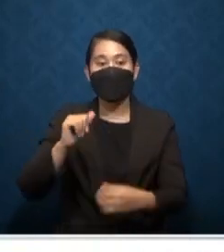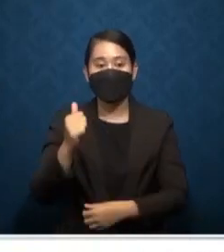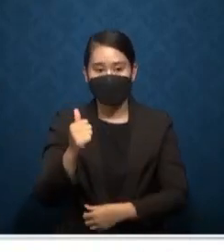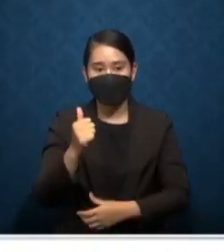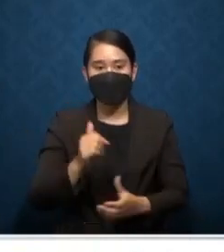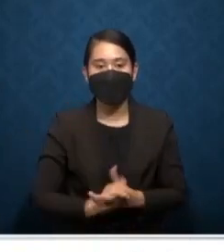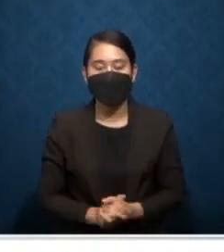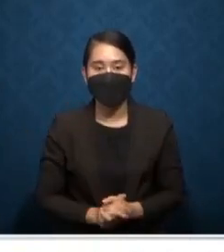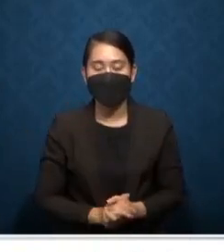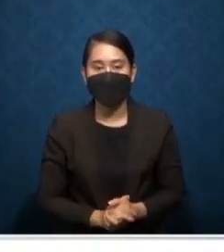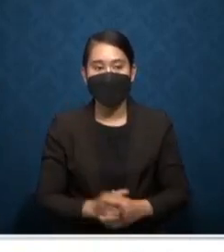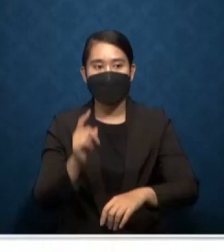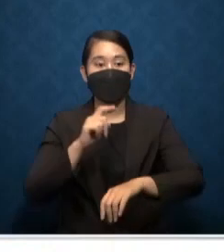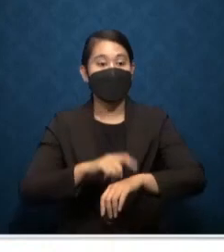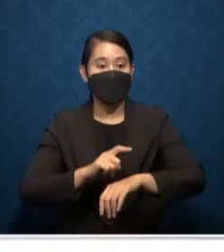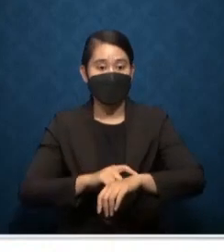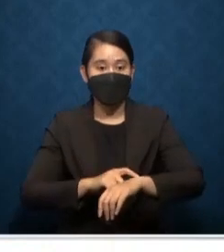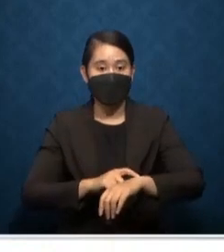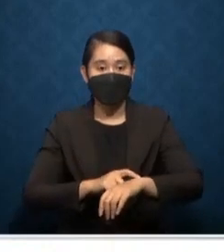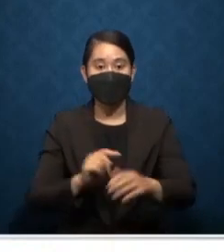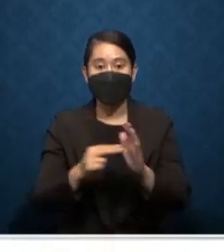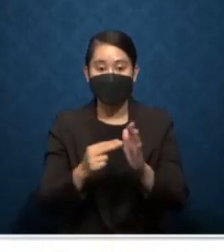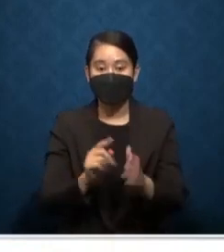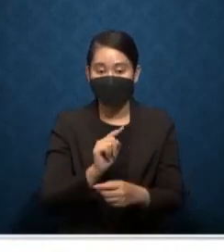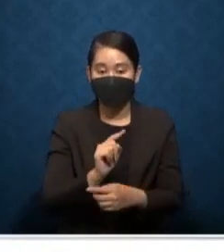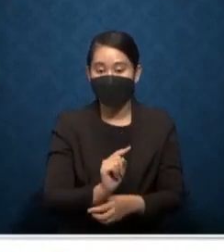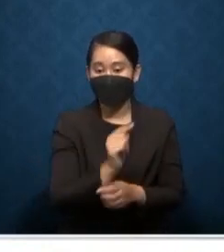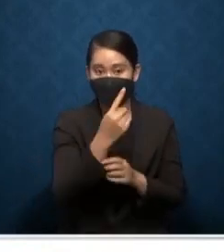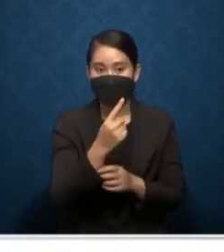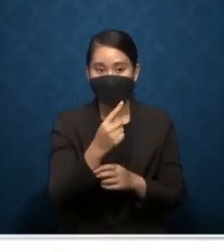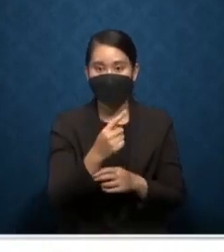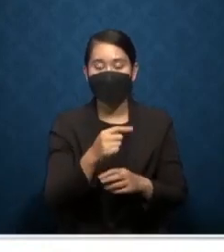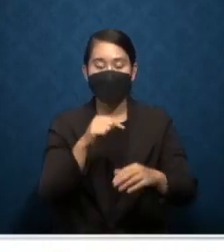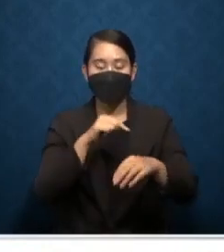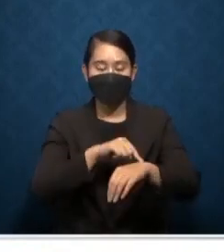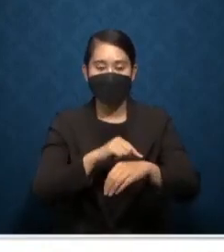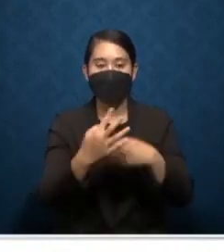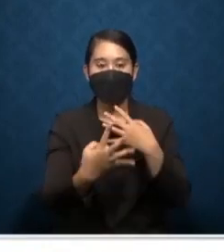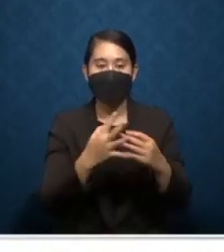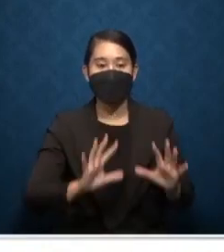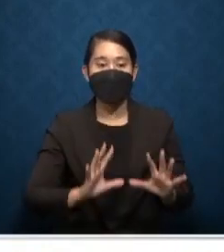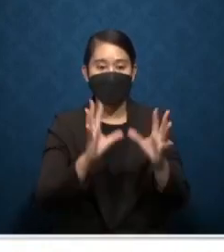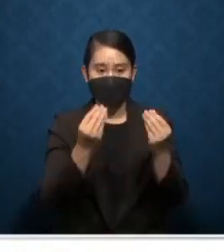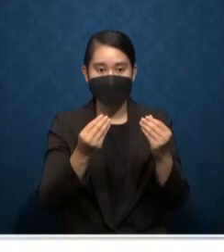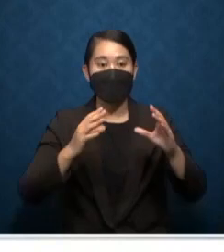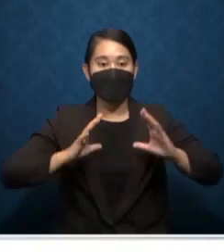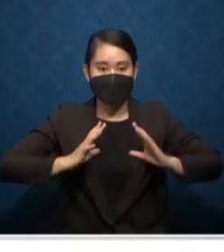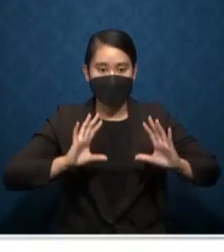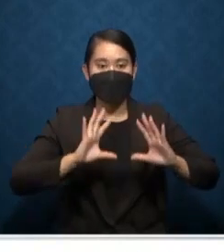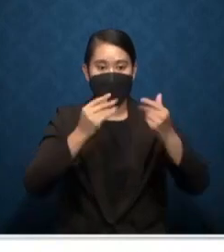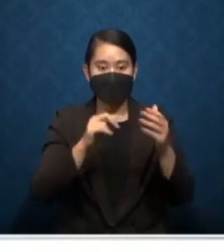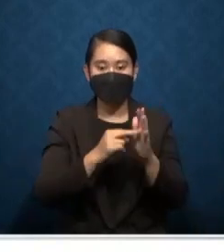เวลาที่รายแรกพ้นกำหนดของการพักโทษแล้ว